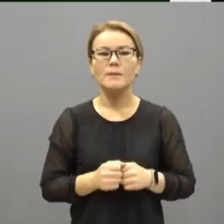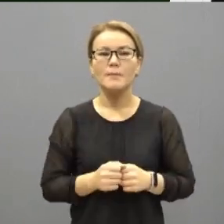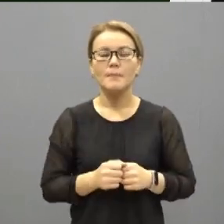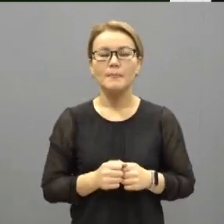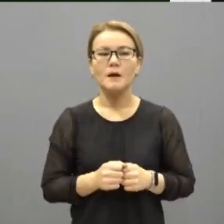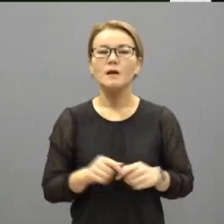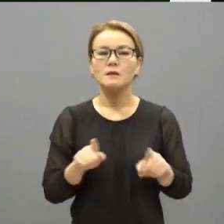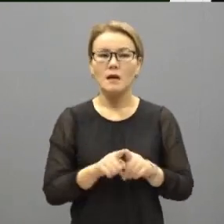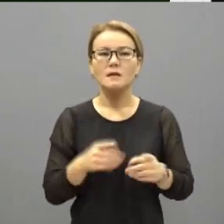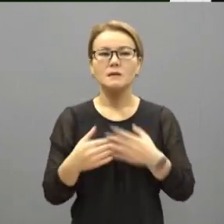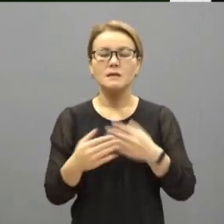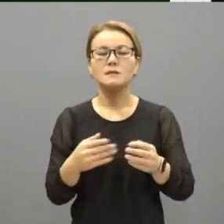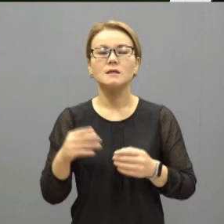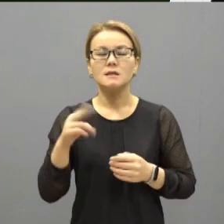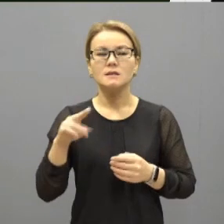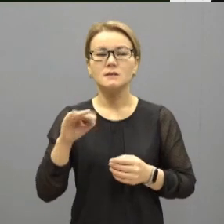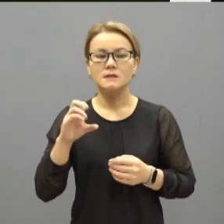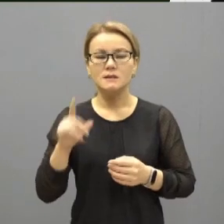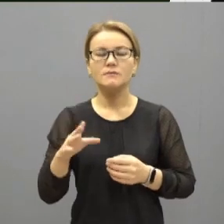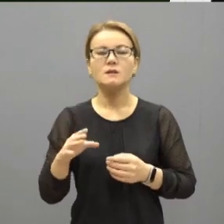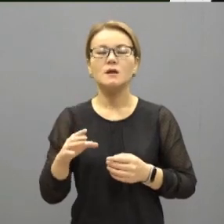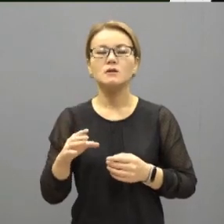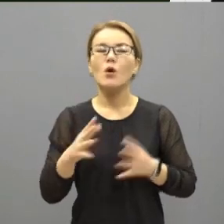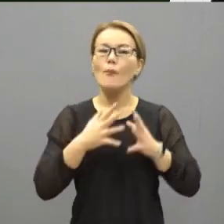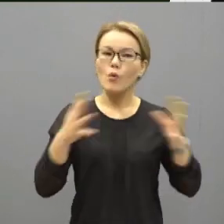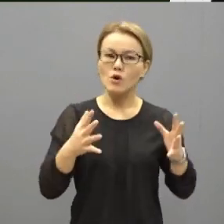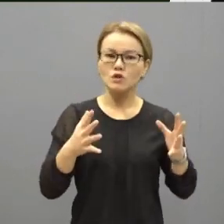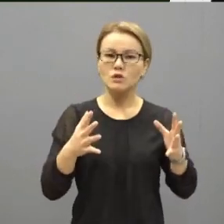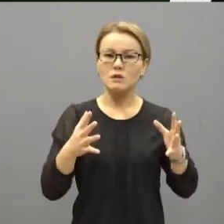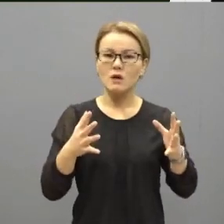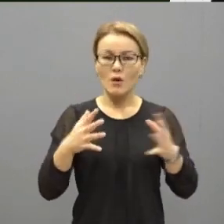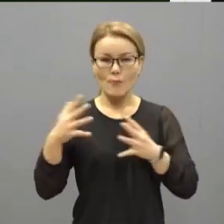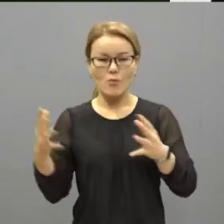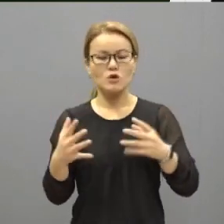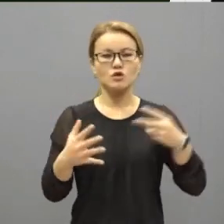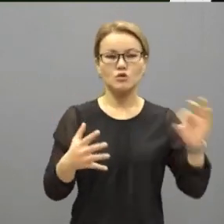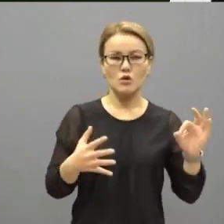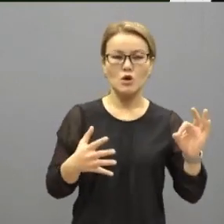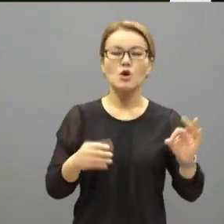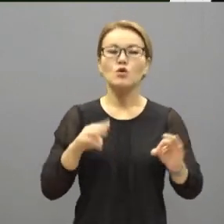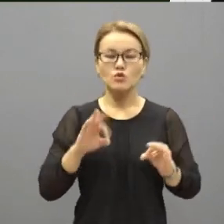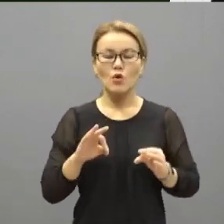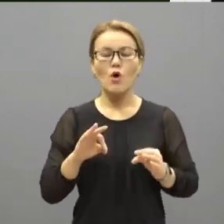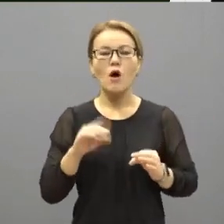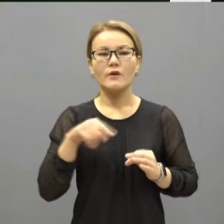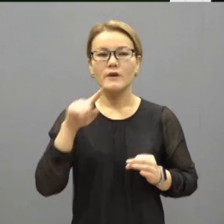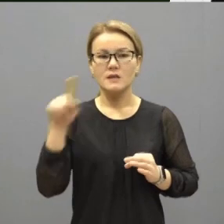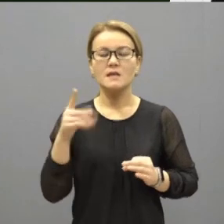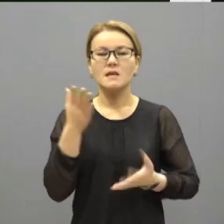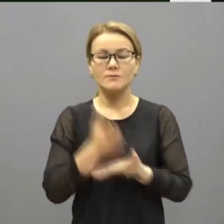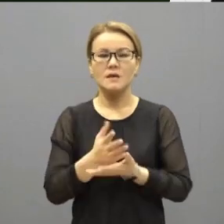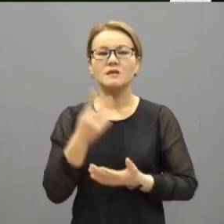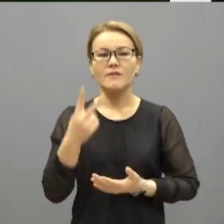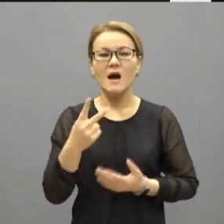Так, если дискриминант уравнения больше нуля, то квадратное уравнение будет иметь